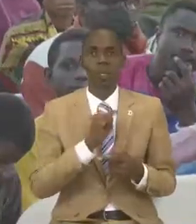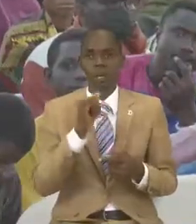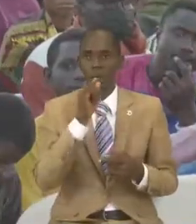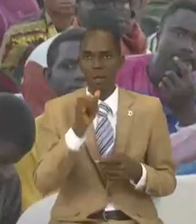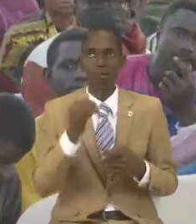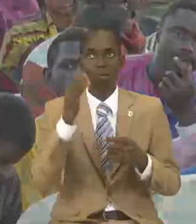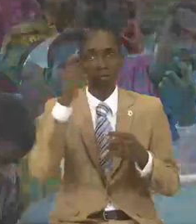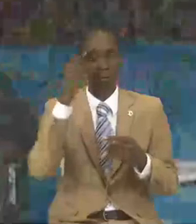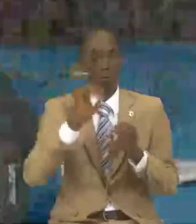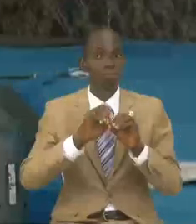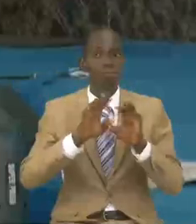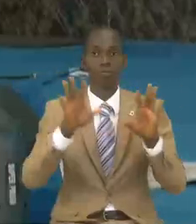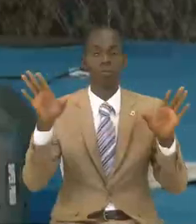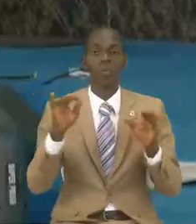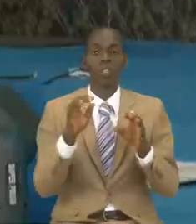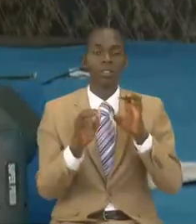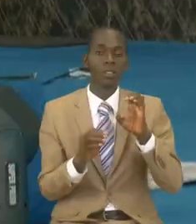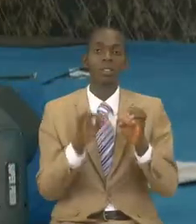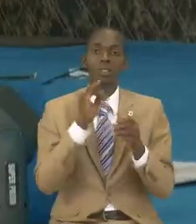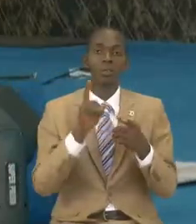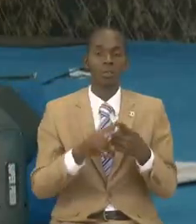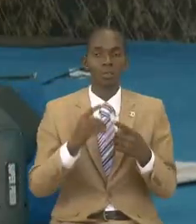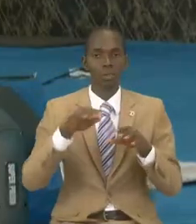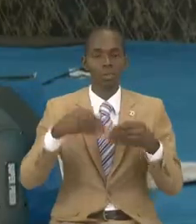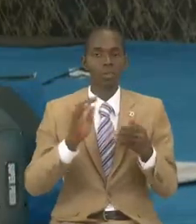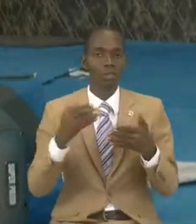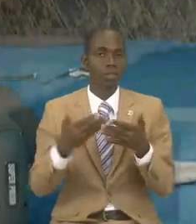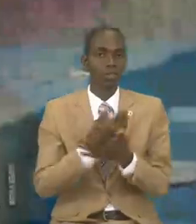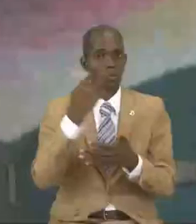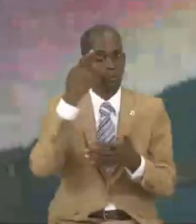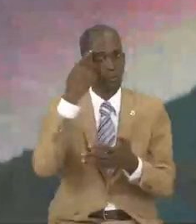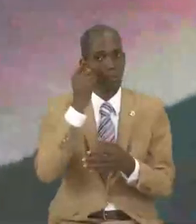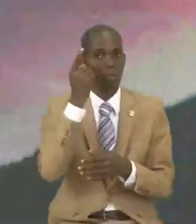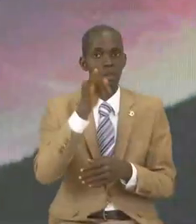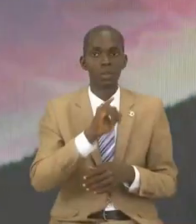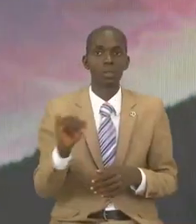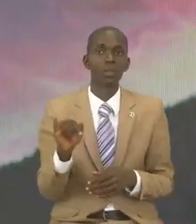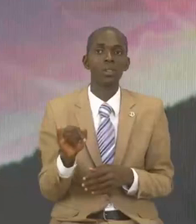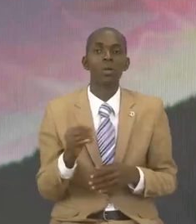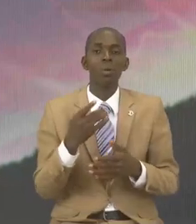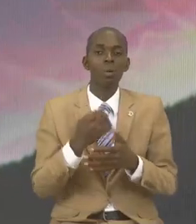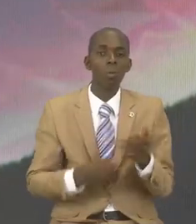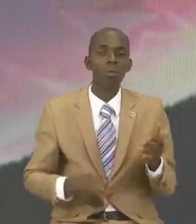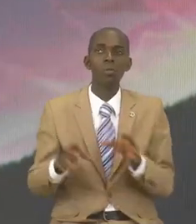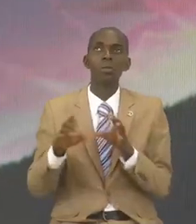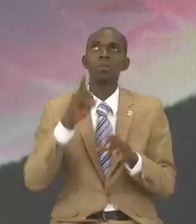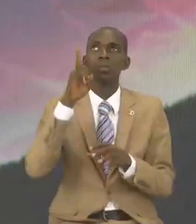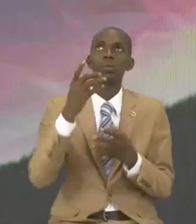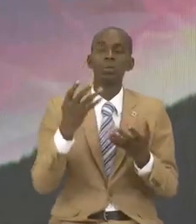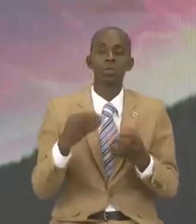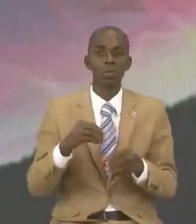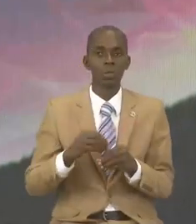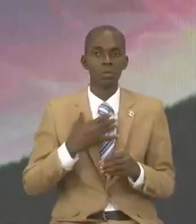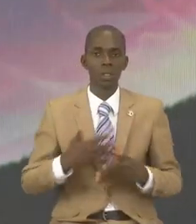de la retraite, c'est pour l'illumination. Quelle est la pensée de Dieu? Quelle est la volonté de Dieu? Qu'est-ce qu'il veut pour ma